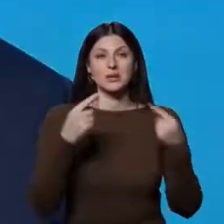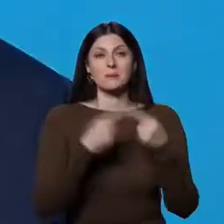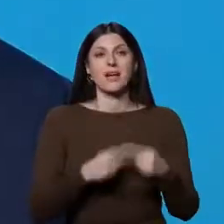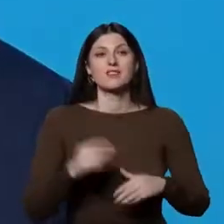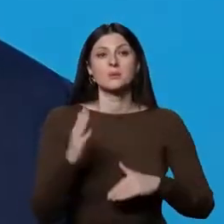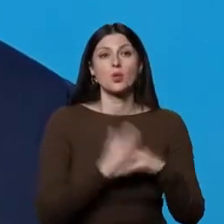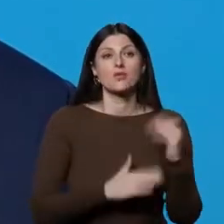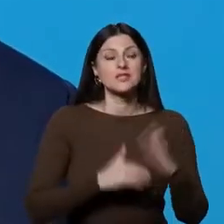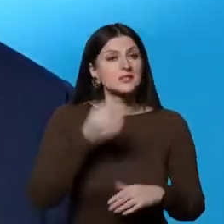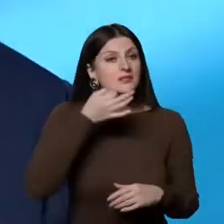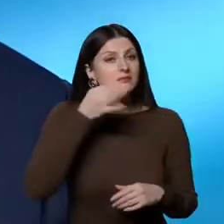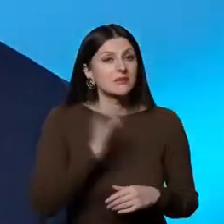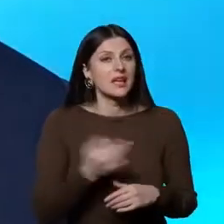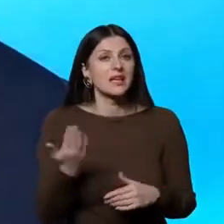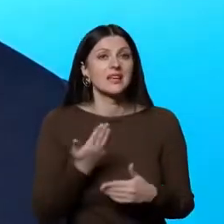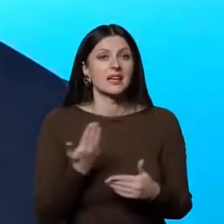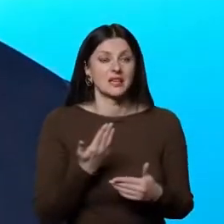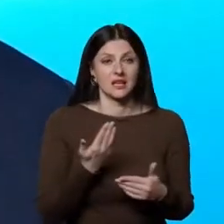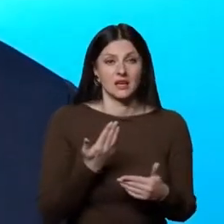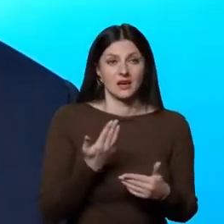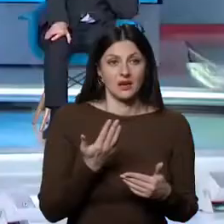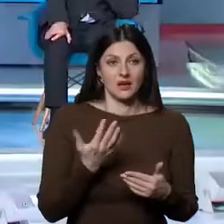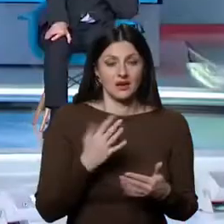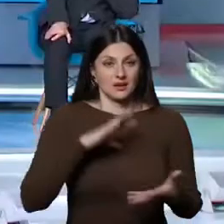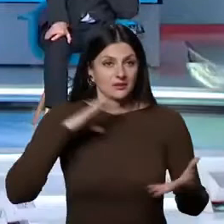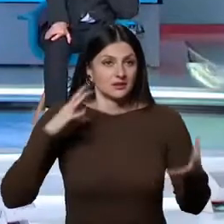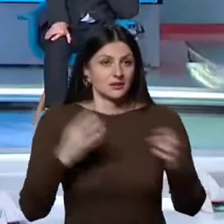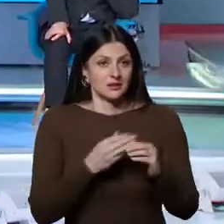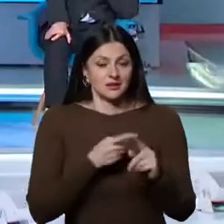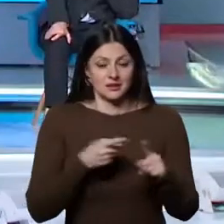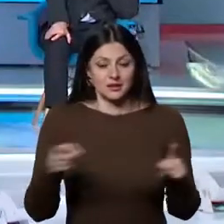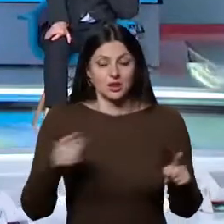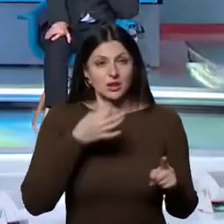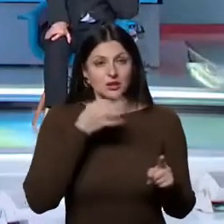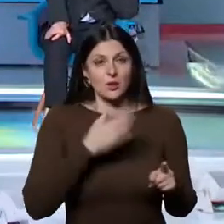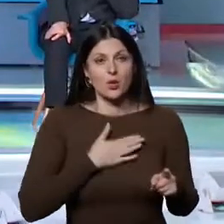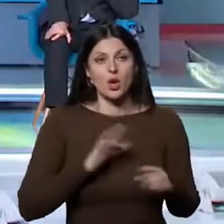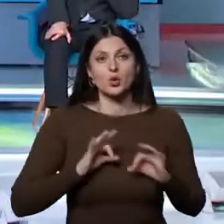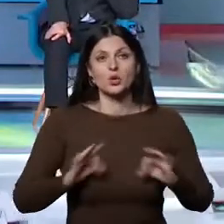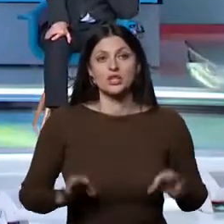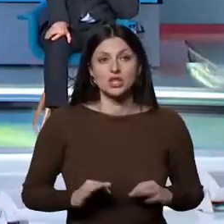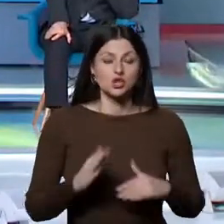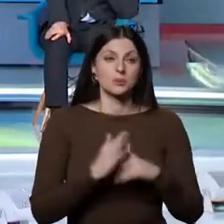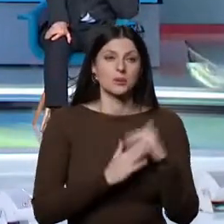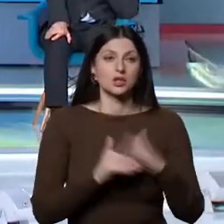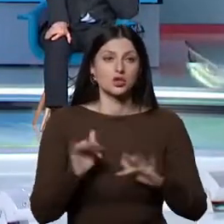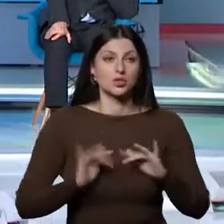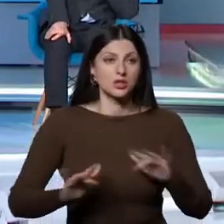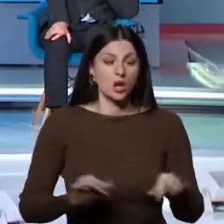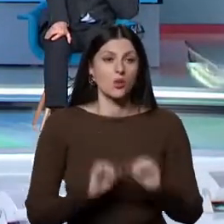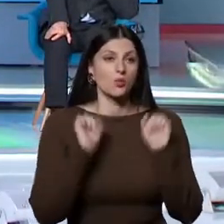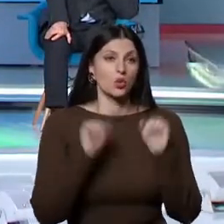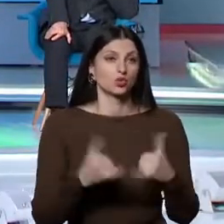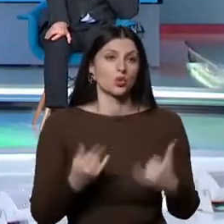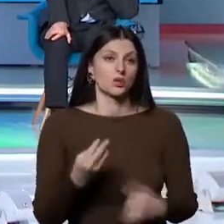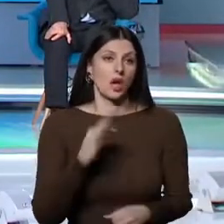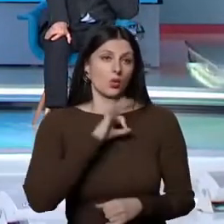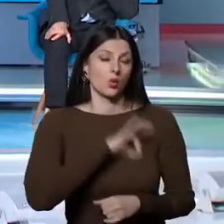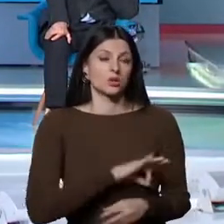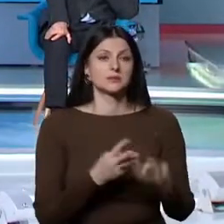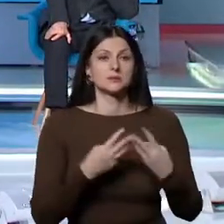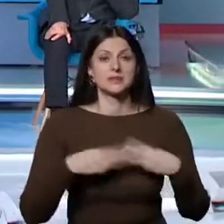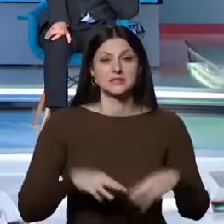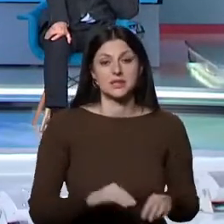навички, які накопичені за стільки років моєї юридичної діяльності, практичної діяльності, вони можуть бути сьогодні на користь Міністерства